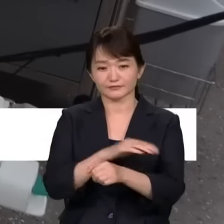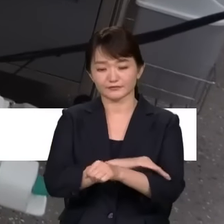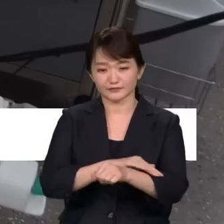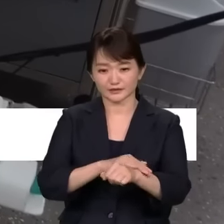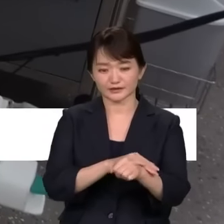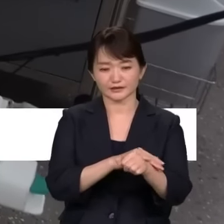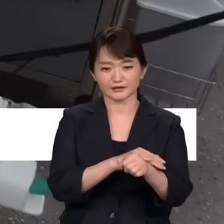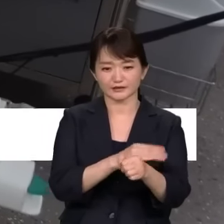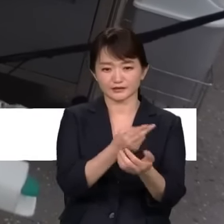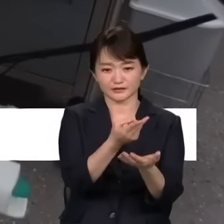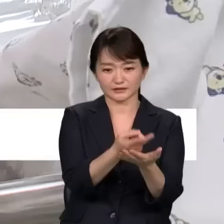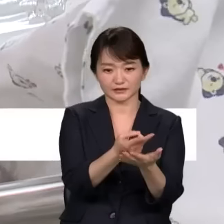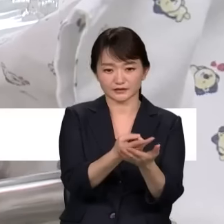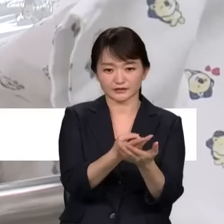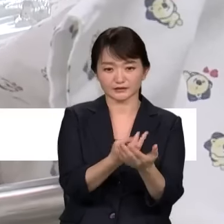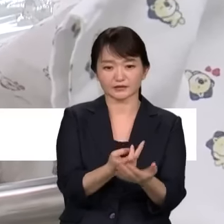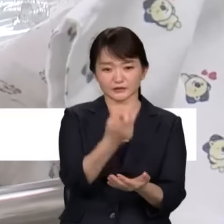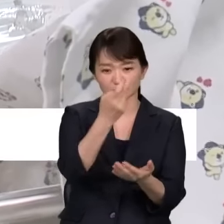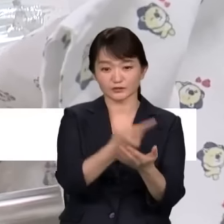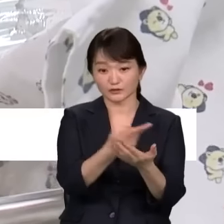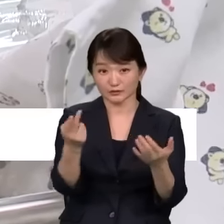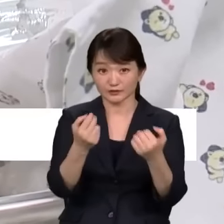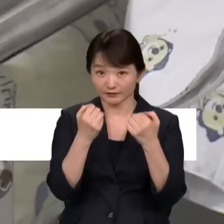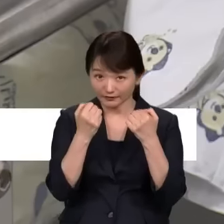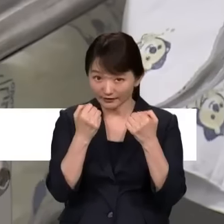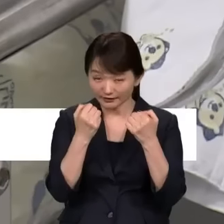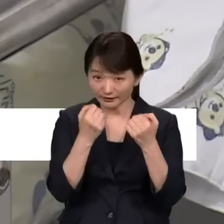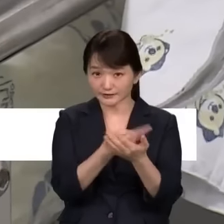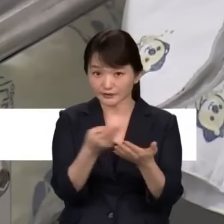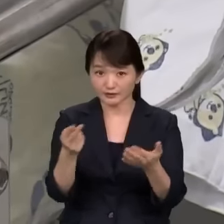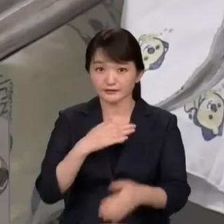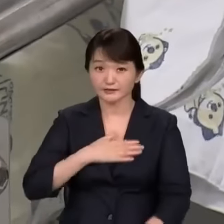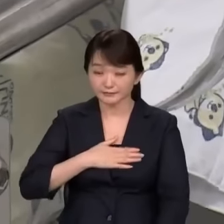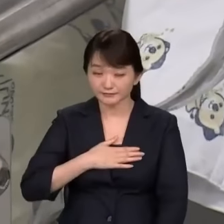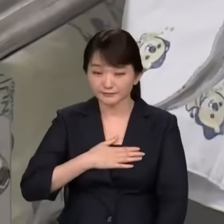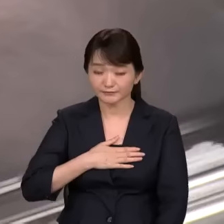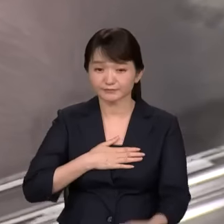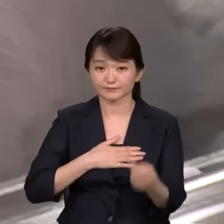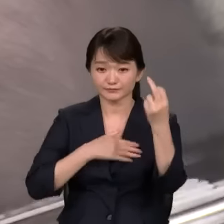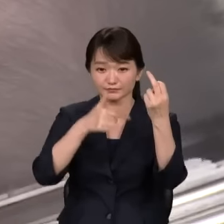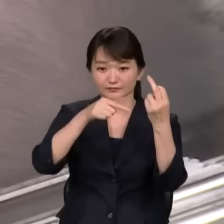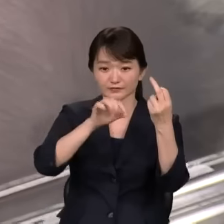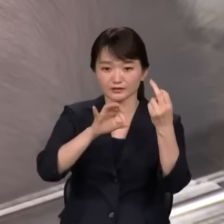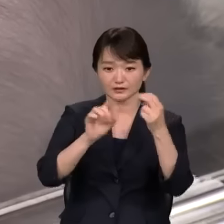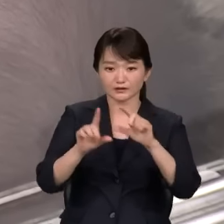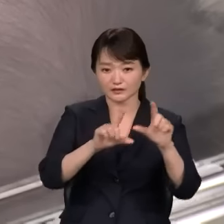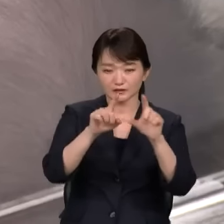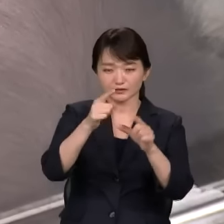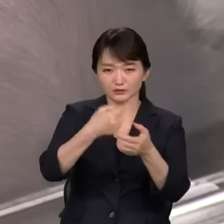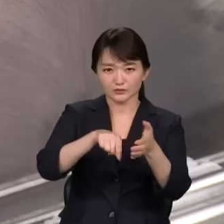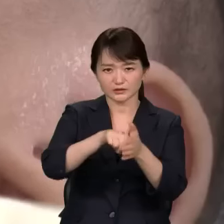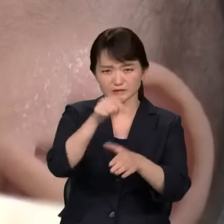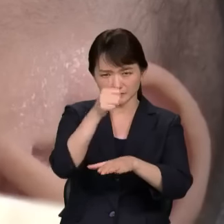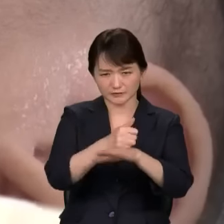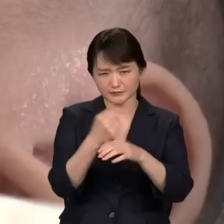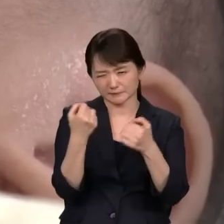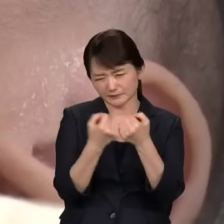강우도 퇴원하자. 건강하게. 알았지? 형 강우도 살기 위한 마지막 싸움을 하고